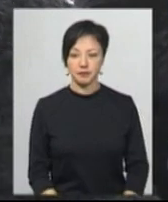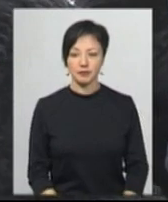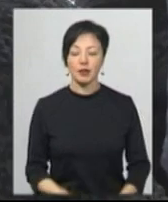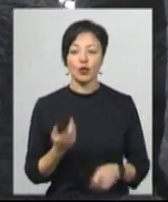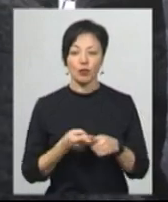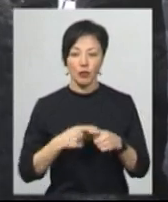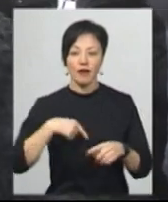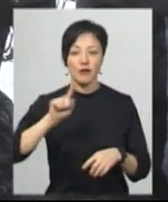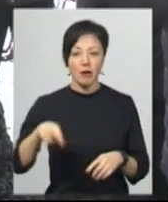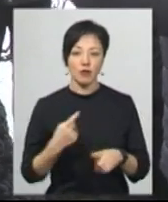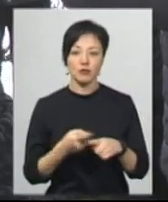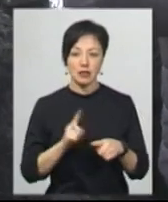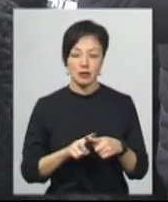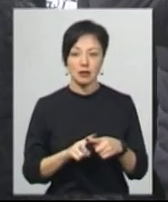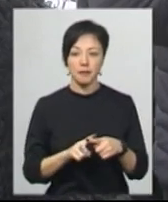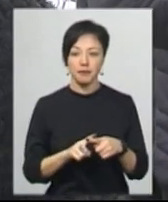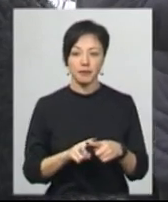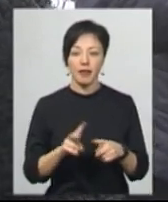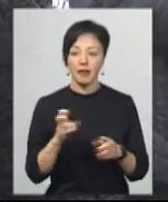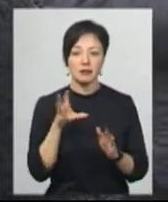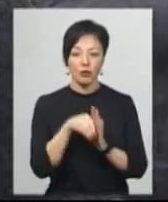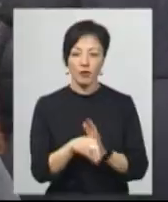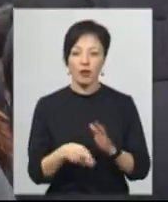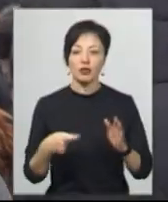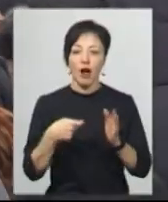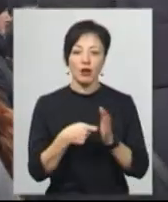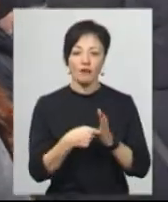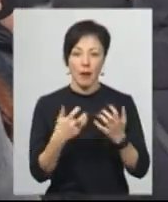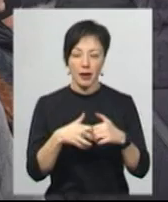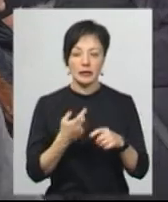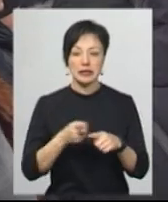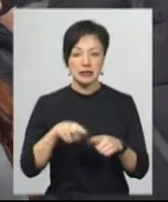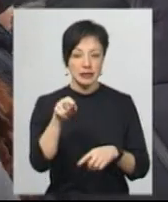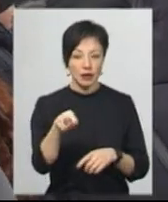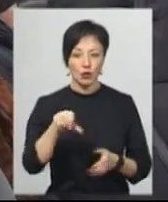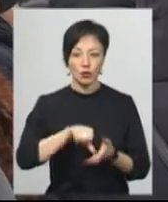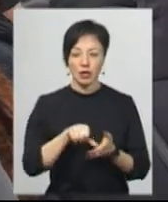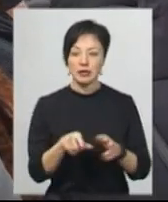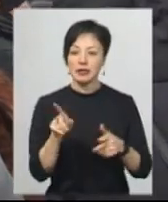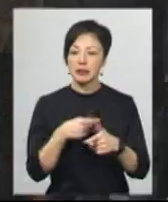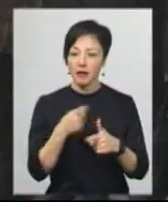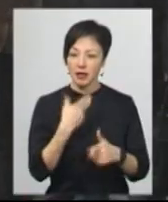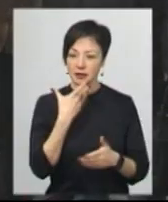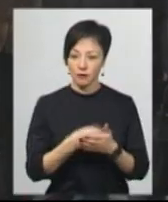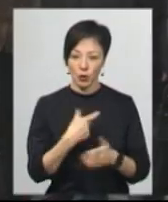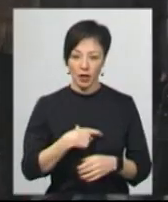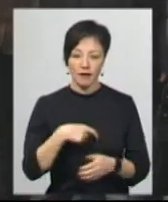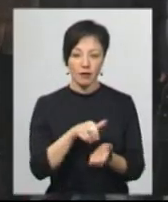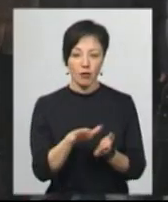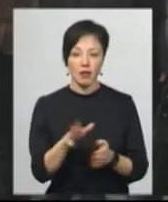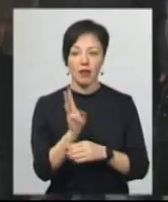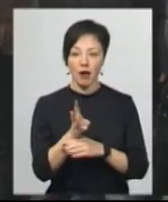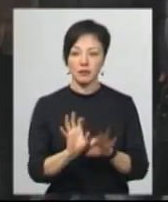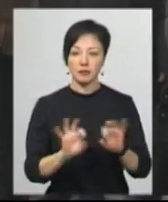я вимагаю, щоб не запроваджували касові апарати. Цей учасник акції називати своє ім'я відмовився, на камеру ж